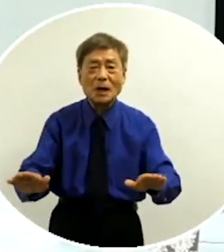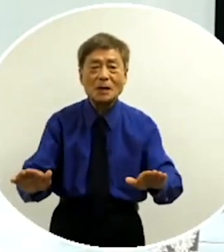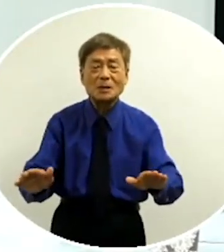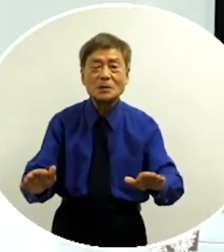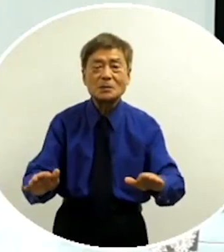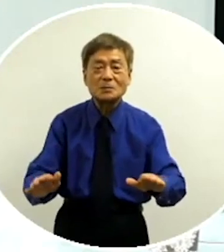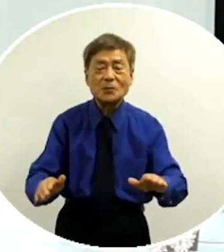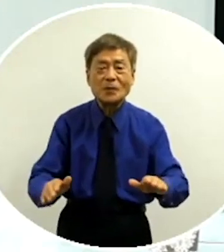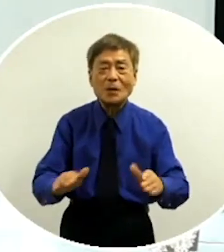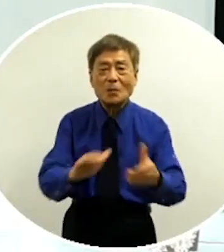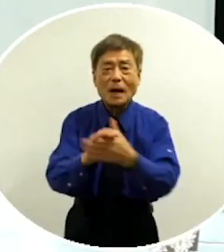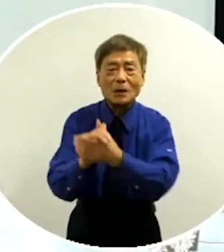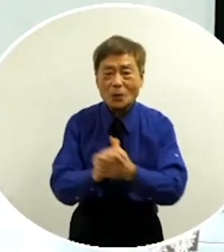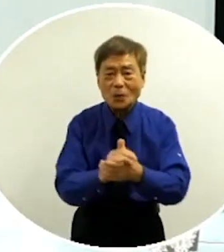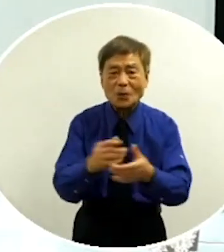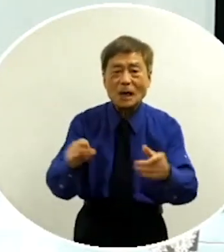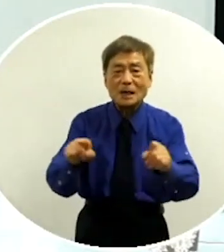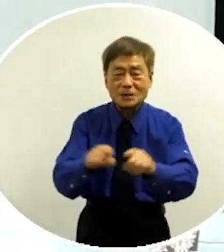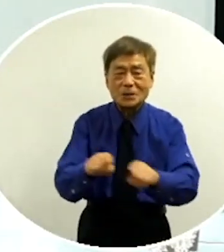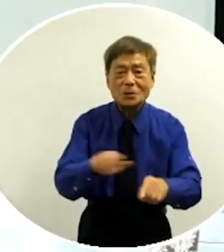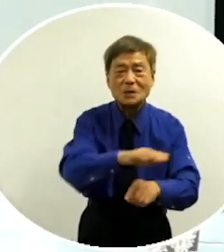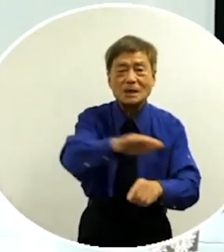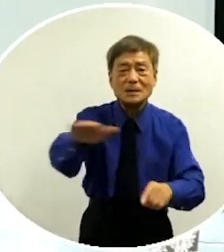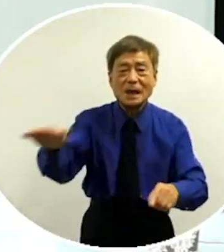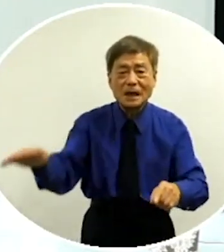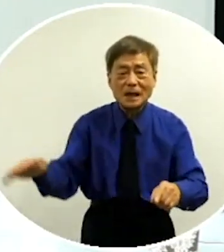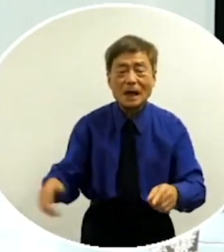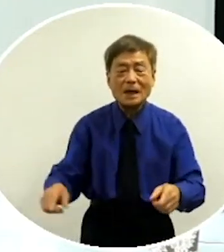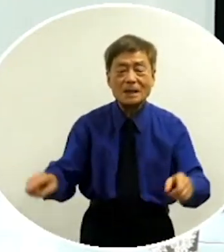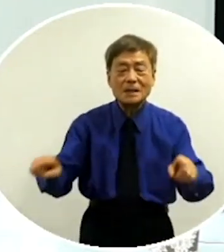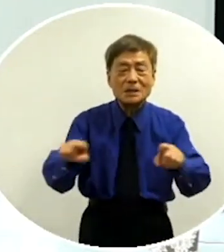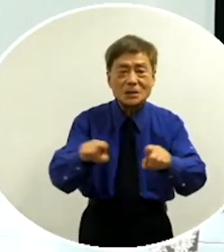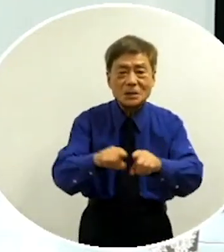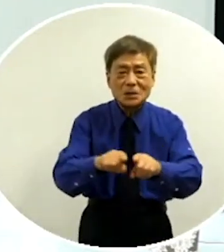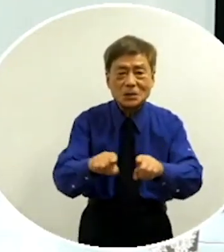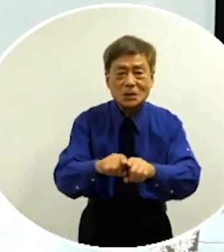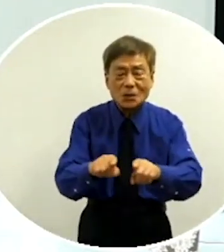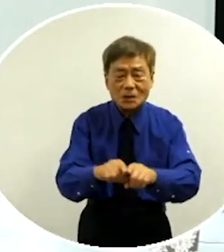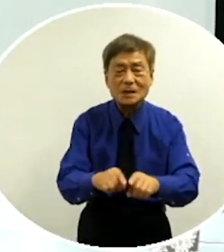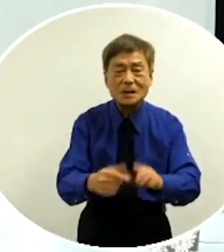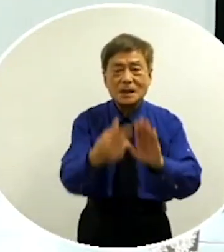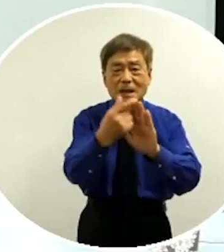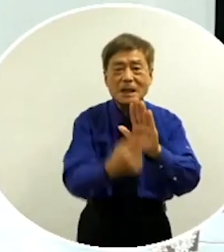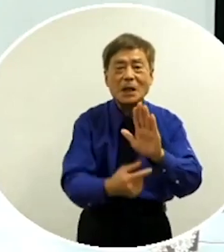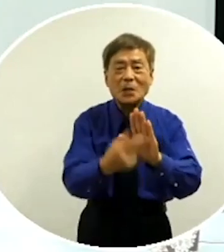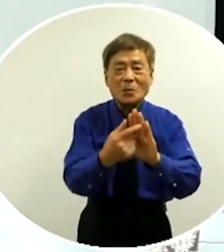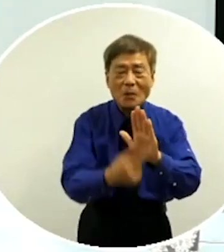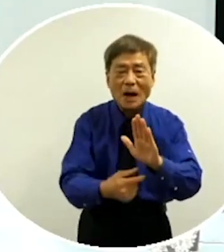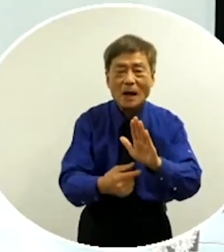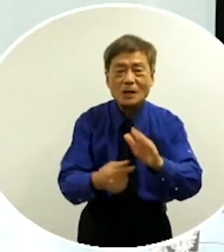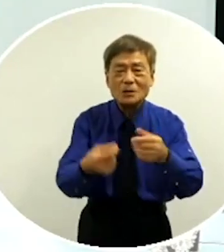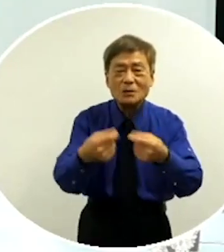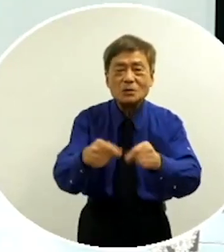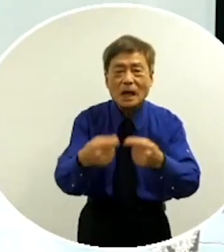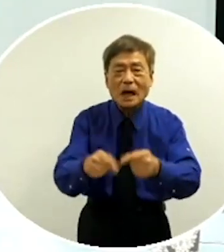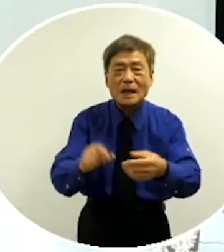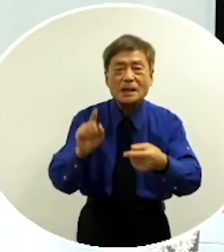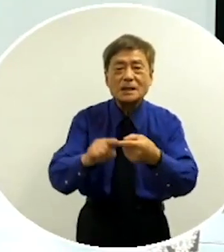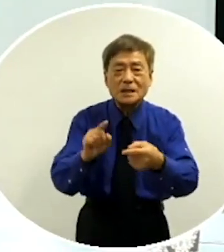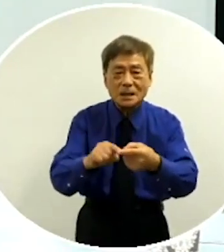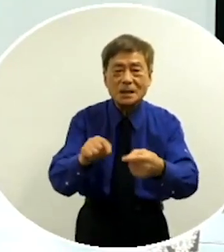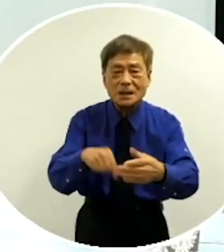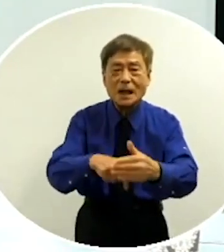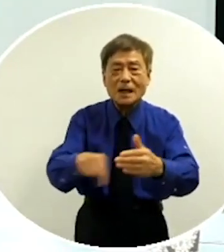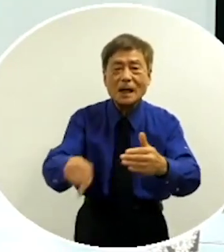ですねパートナーズの皆さんと我々が協働するとき具体のテーマあの具体の課題地域のそういうこと